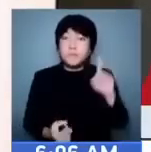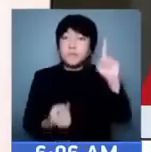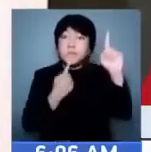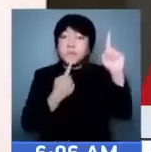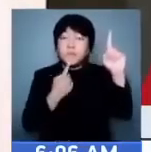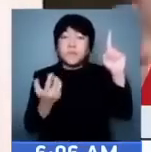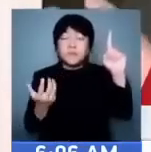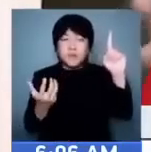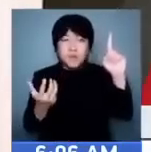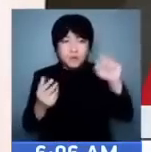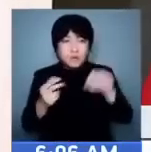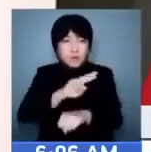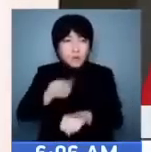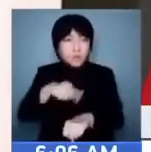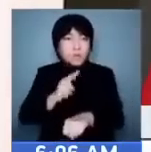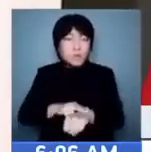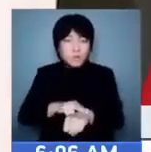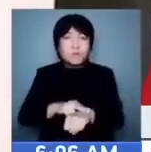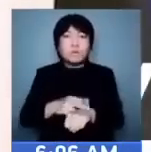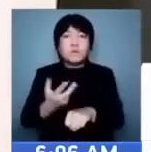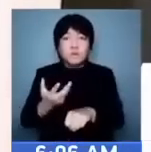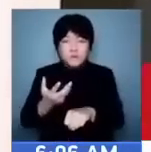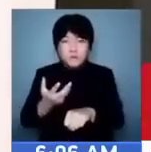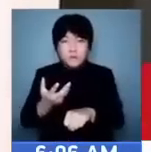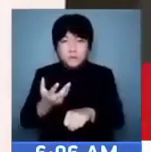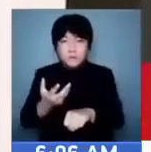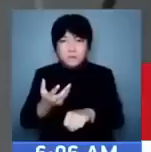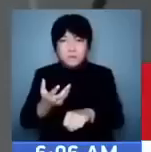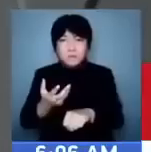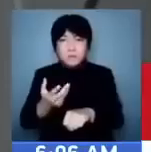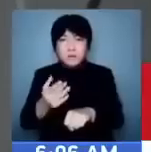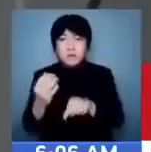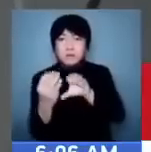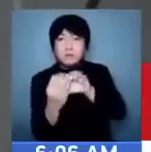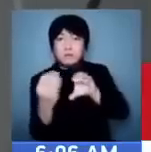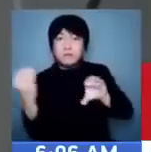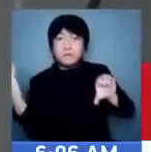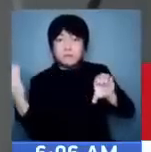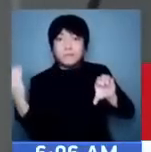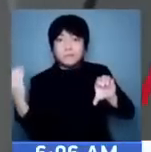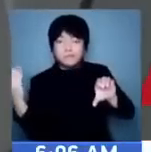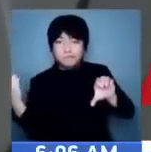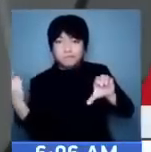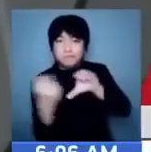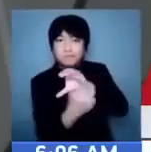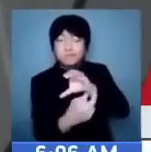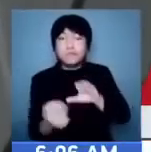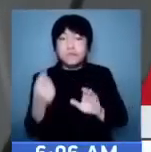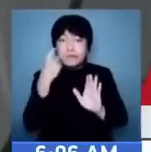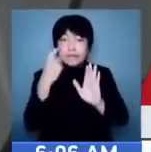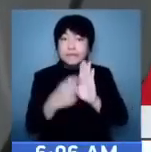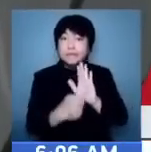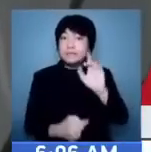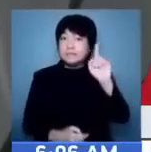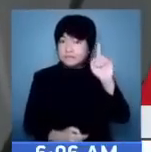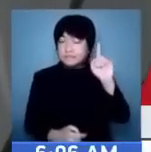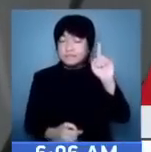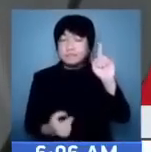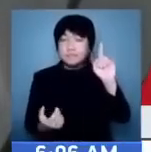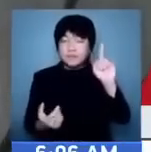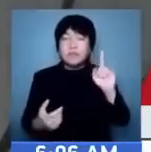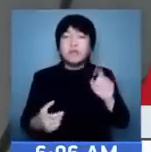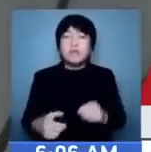automatically installed by erection, segmento erection unit. Ito na yung nabubungkal ng tunnel boring machine ng Metro